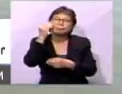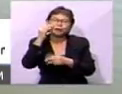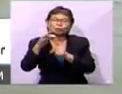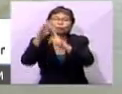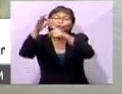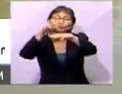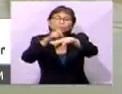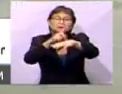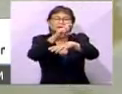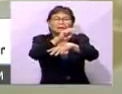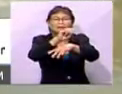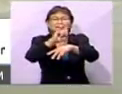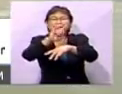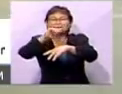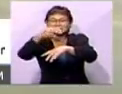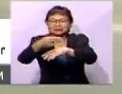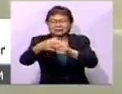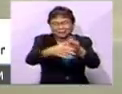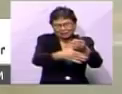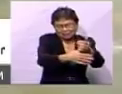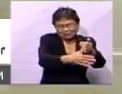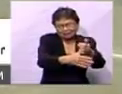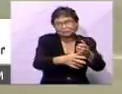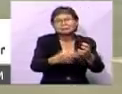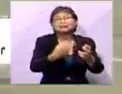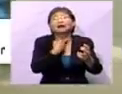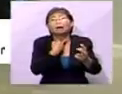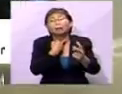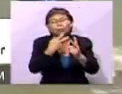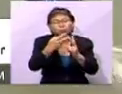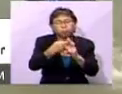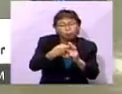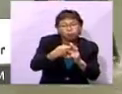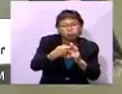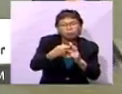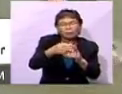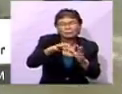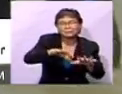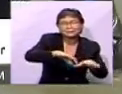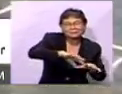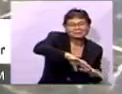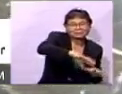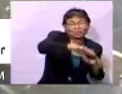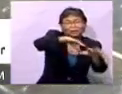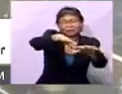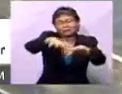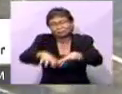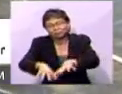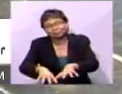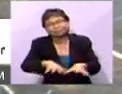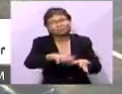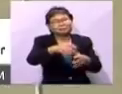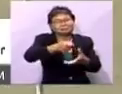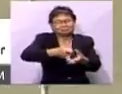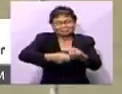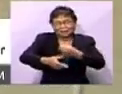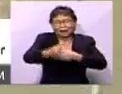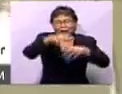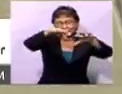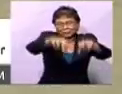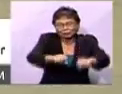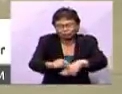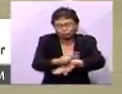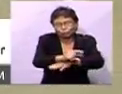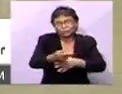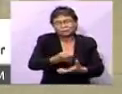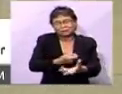ini. Ikan-ikan berkenaan akan terperangkap dalam laplai atau jaring yang digantung dengan tali sebelum ianya ditangkap